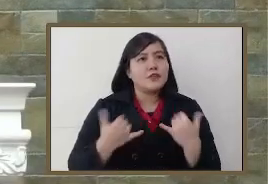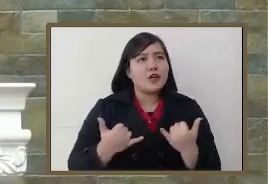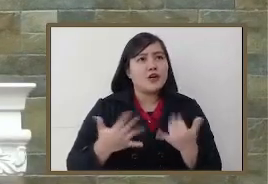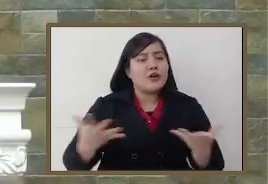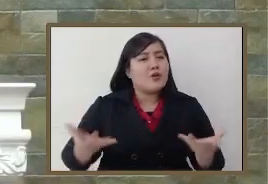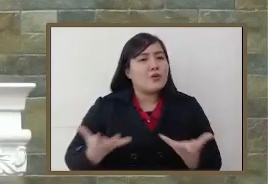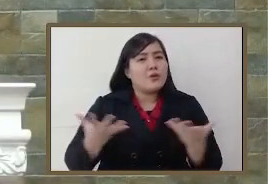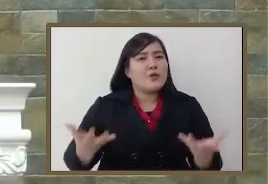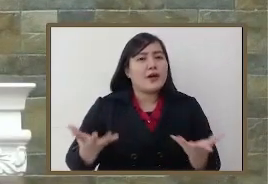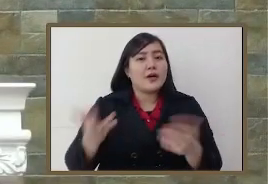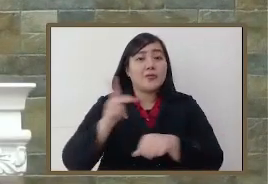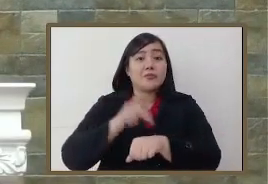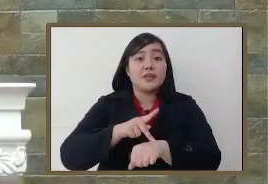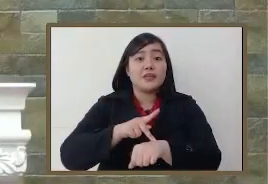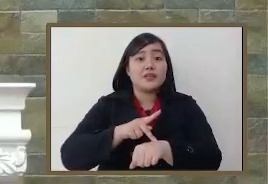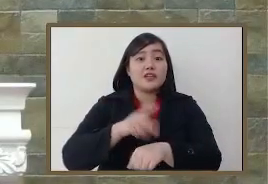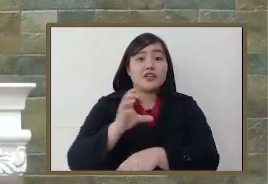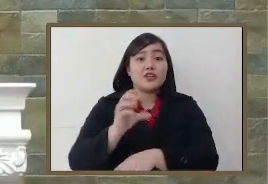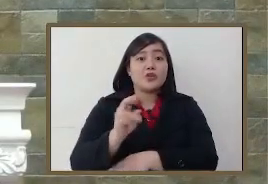Peter?